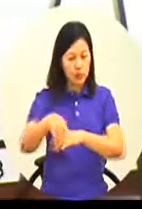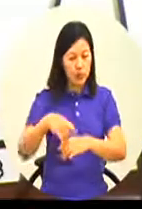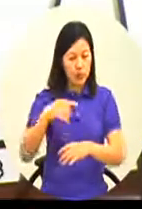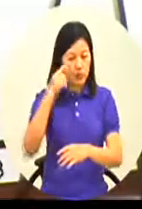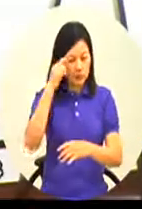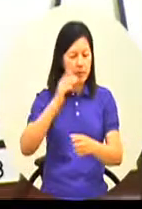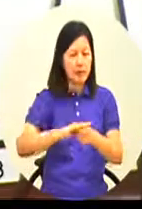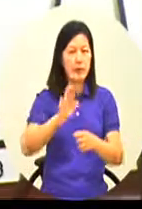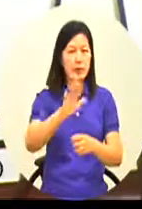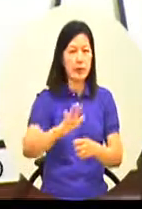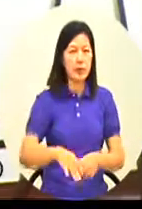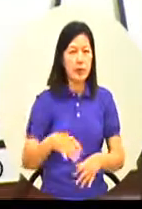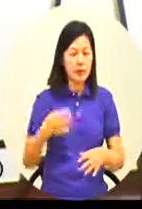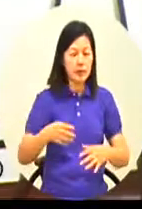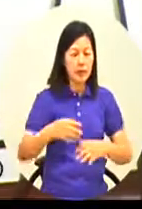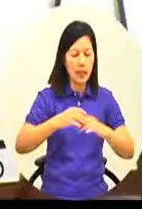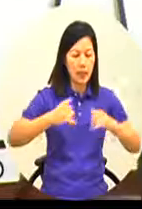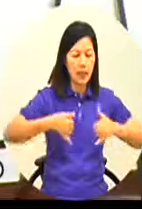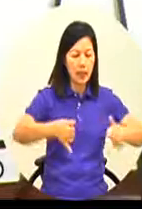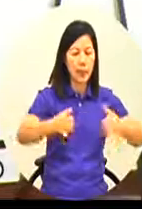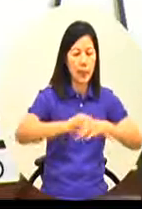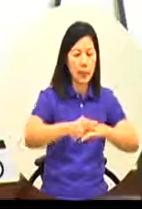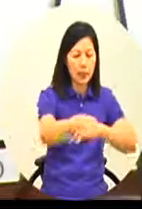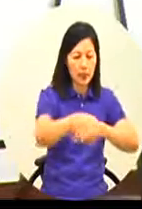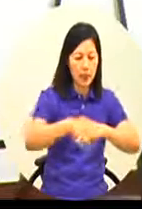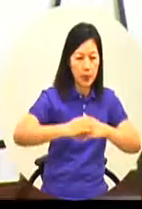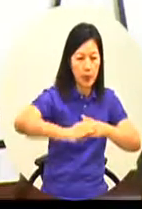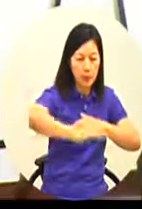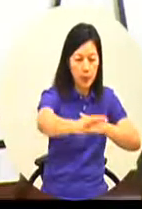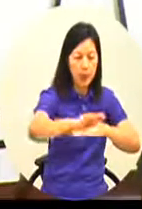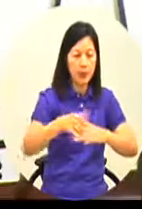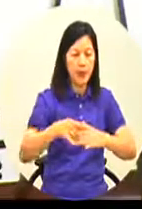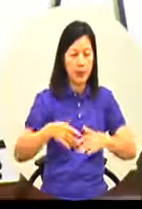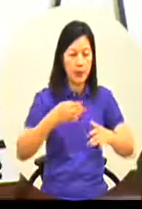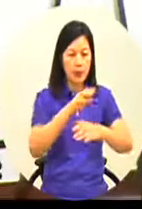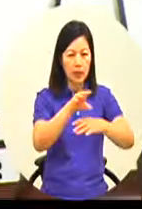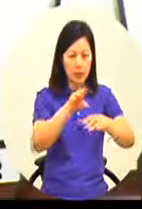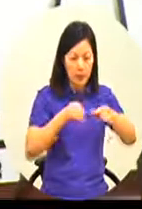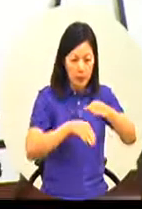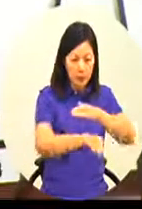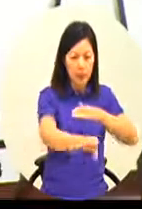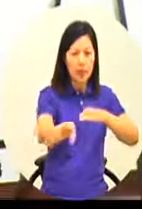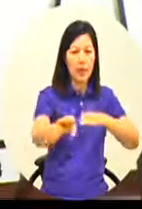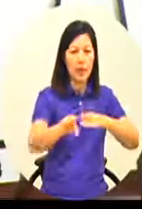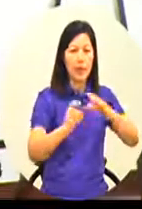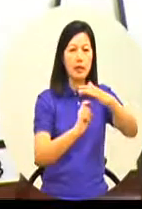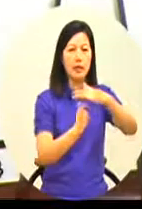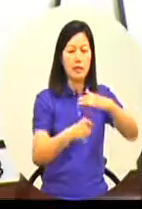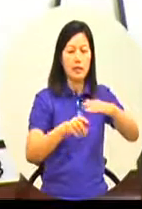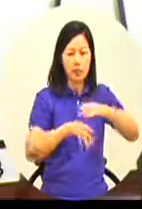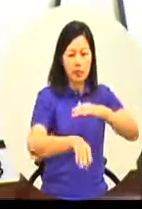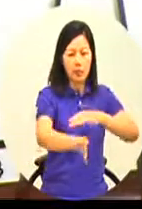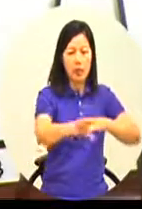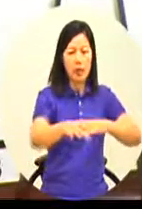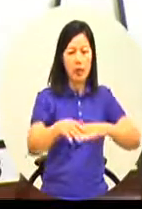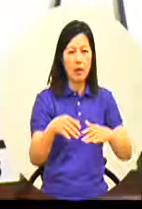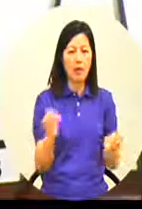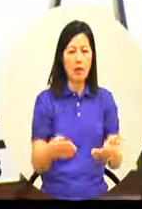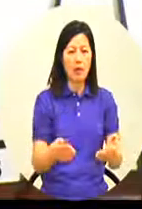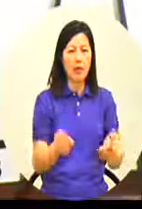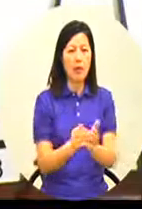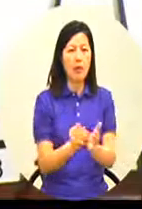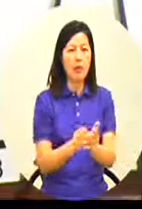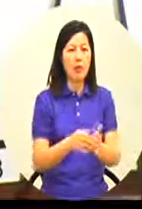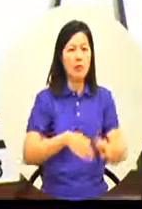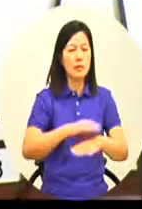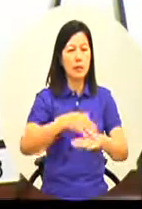铺之外，我们还是看到这个国道十号这个匝道还没有完全完整的做好，那其实其中的